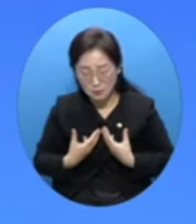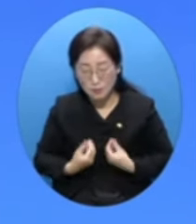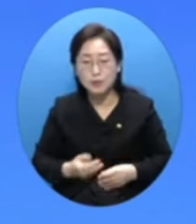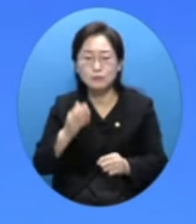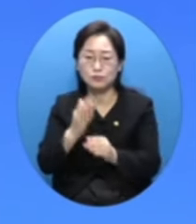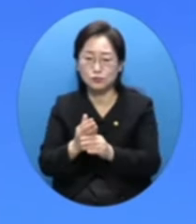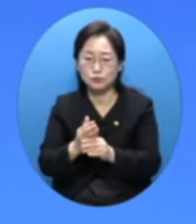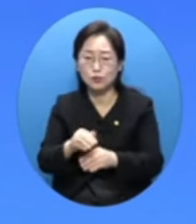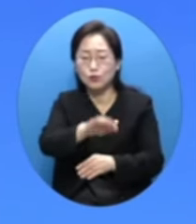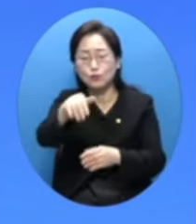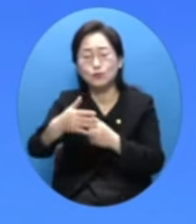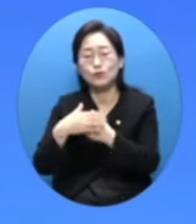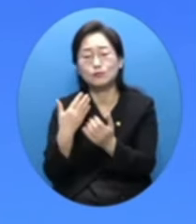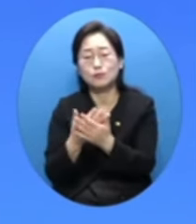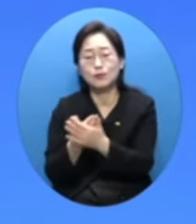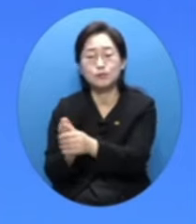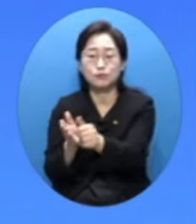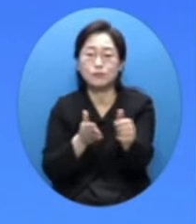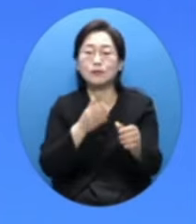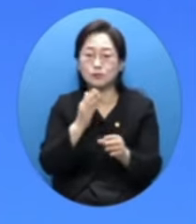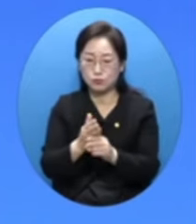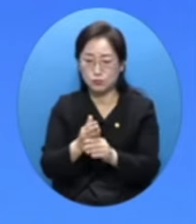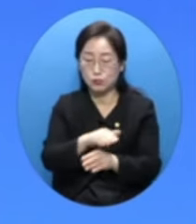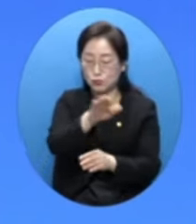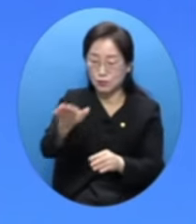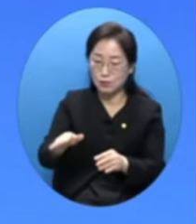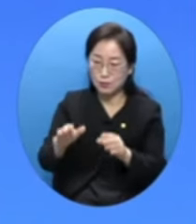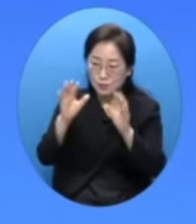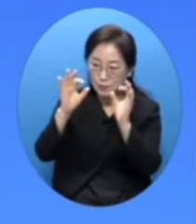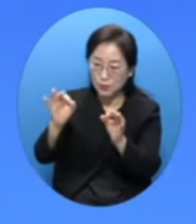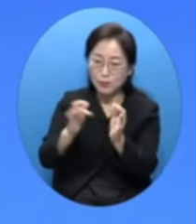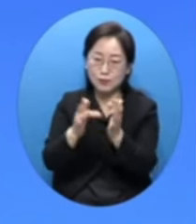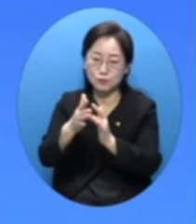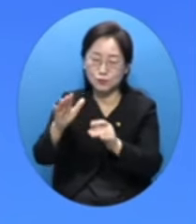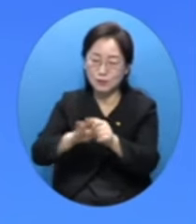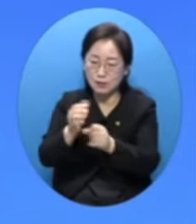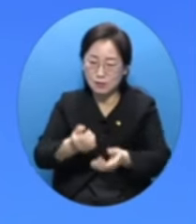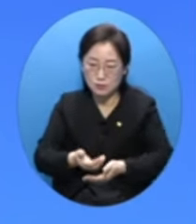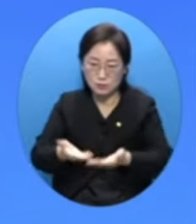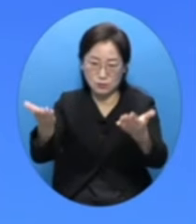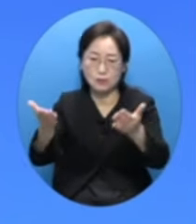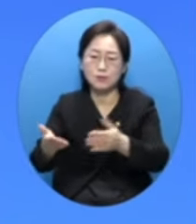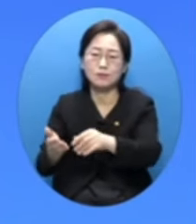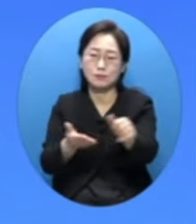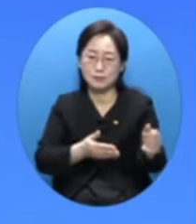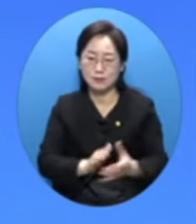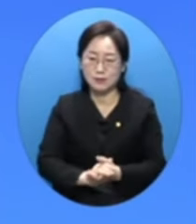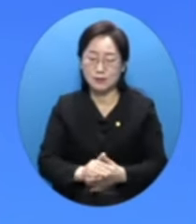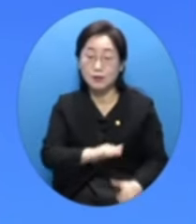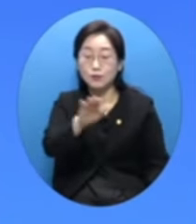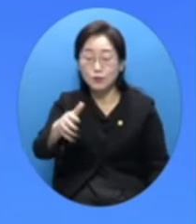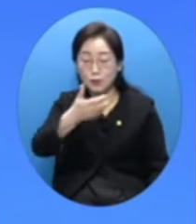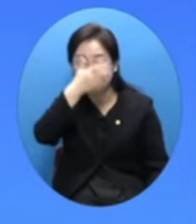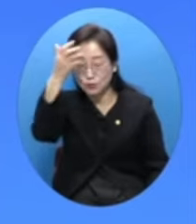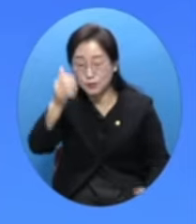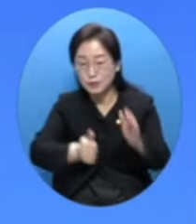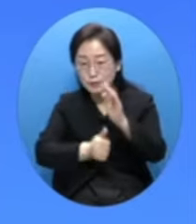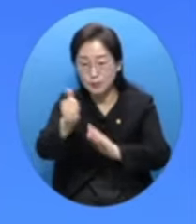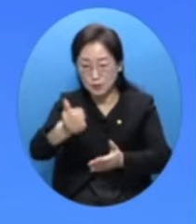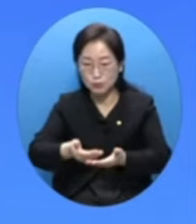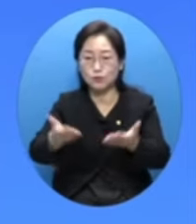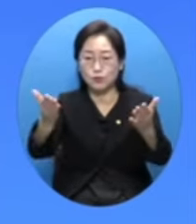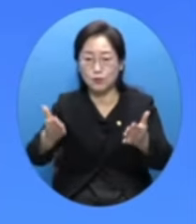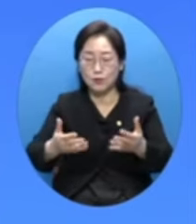있습니다 우리가 그들 향해 예수의 사랑을 가지고 나가야 될 것입니다 아멘 우리가 그들에게 꿈과 희망을 주고